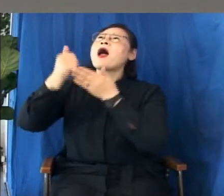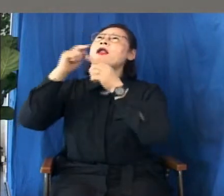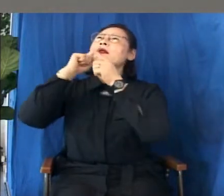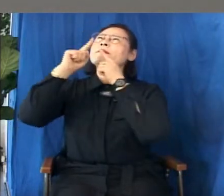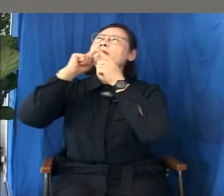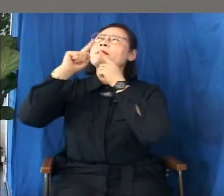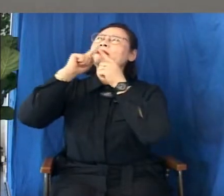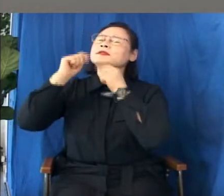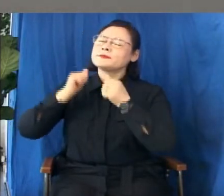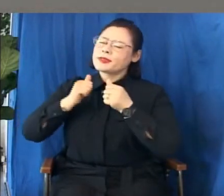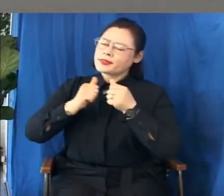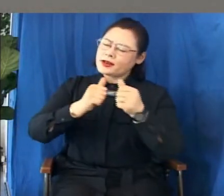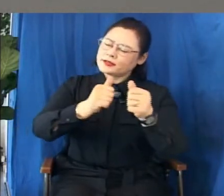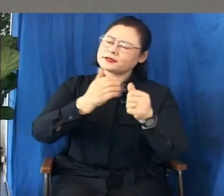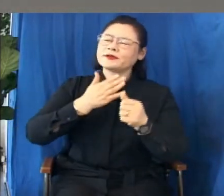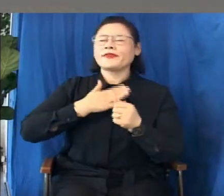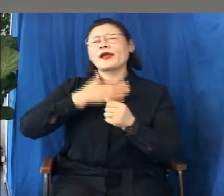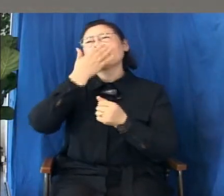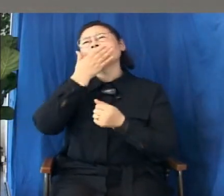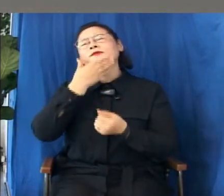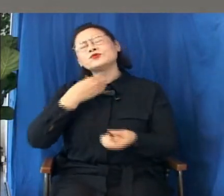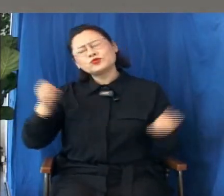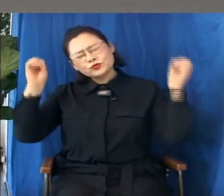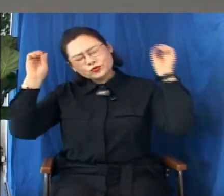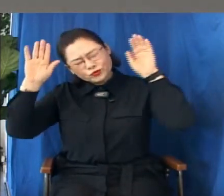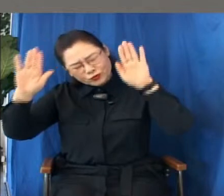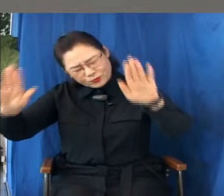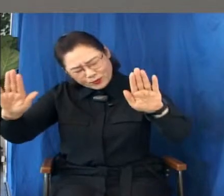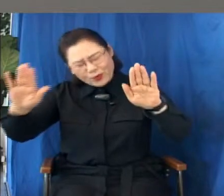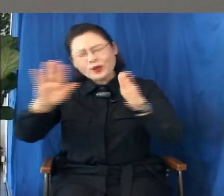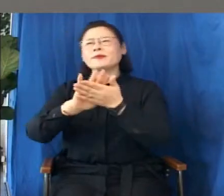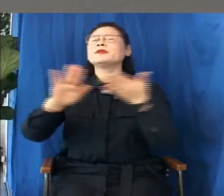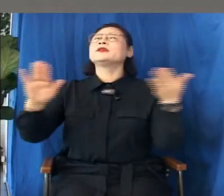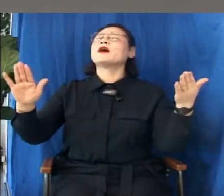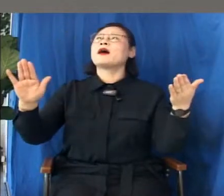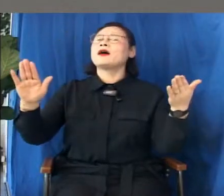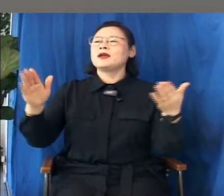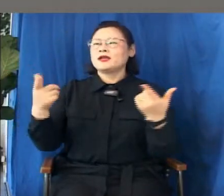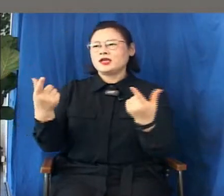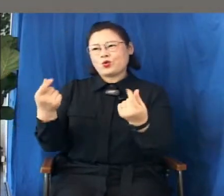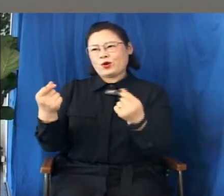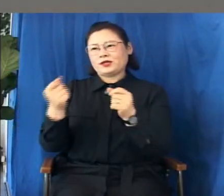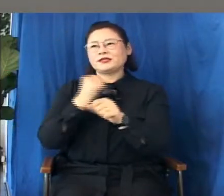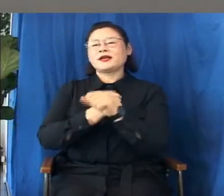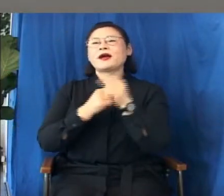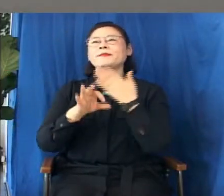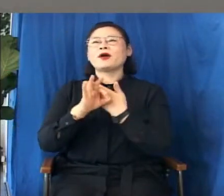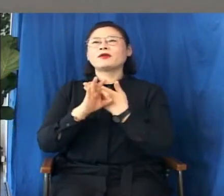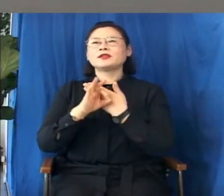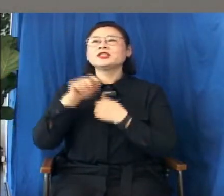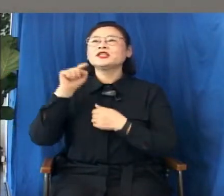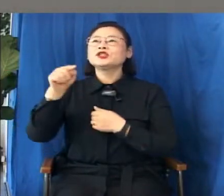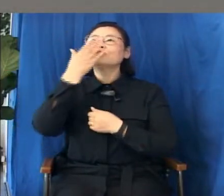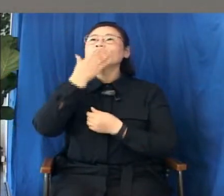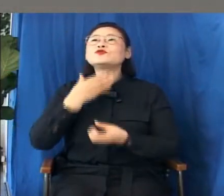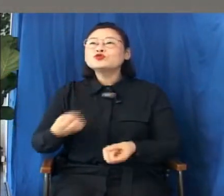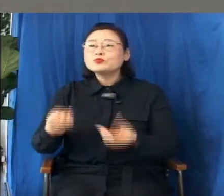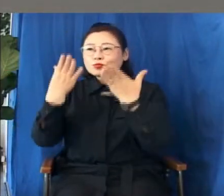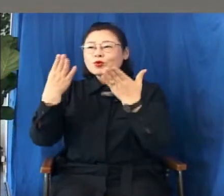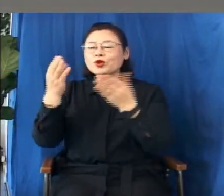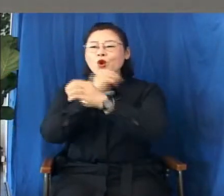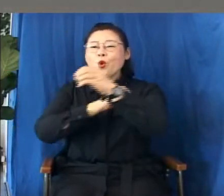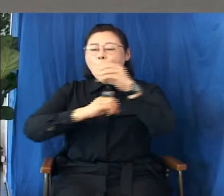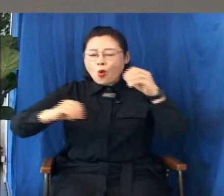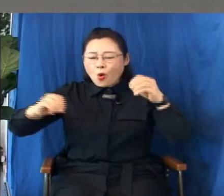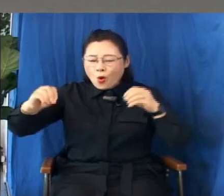이루어지게 도와주십시오. 그리고 막 축복해 주는 거예요. 그럼 그 축복이 대부분 나에게 돌아옵니다. 왜? 내 감정 상하게